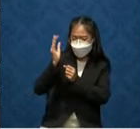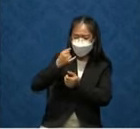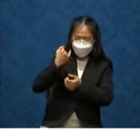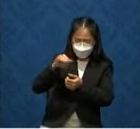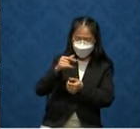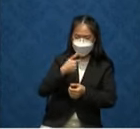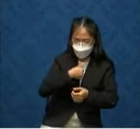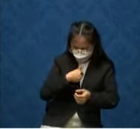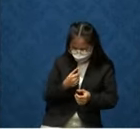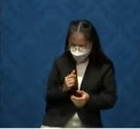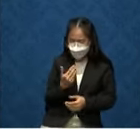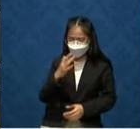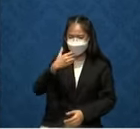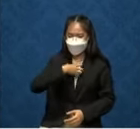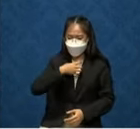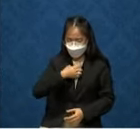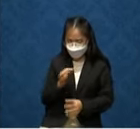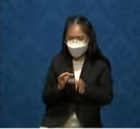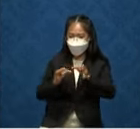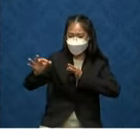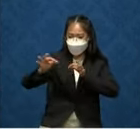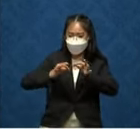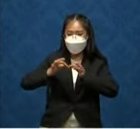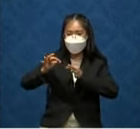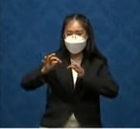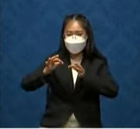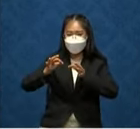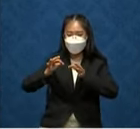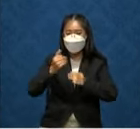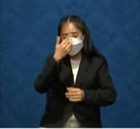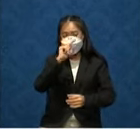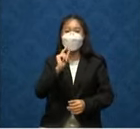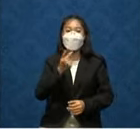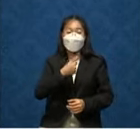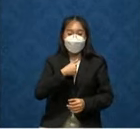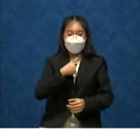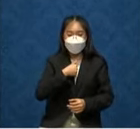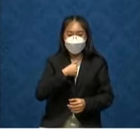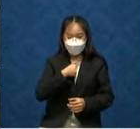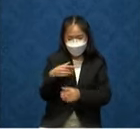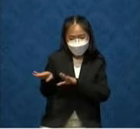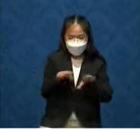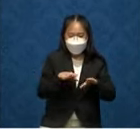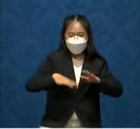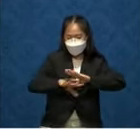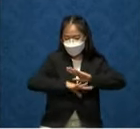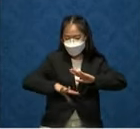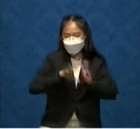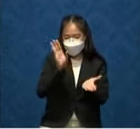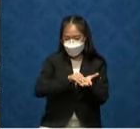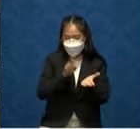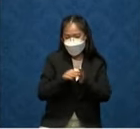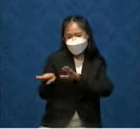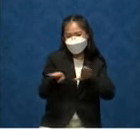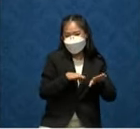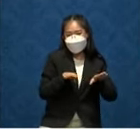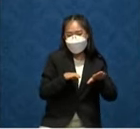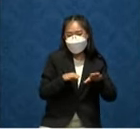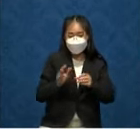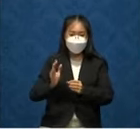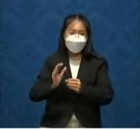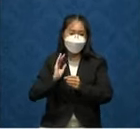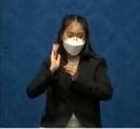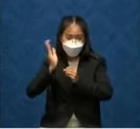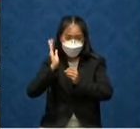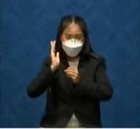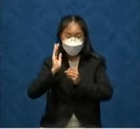ไ ผมช้แงบ้าง นะ HDRเตะสุรการณผมกเกีมไหมดละ นะ แตเราเรื่อง..เราเรื่สำภัญสำครัญผมกเต